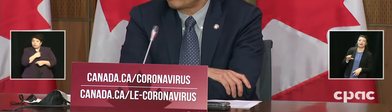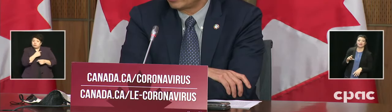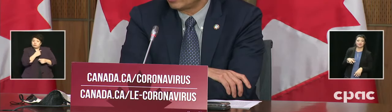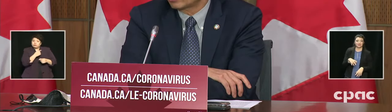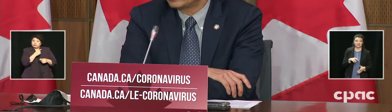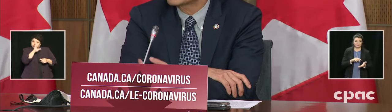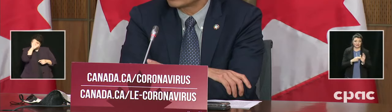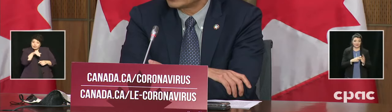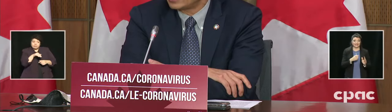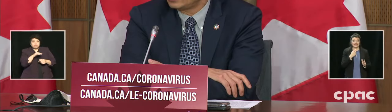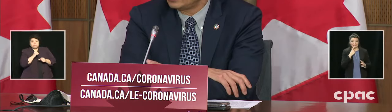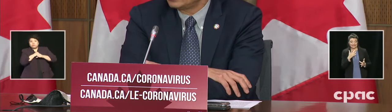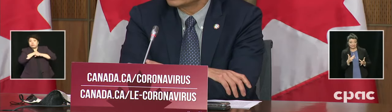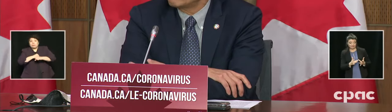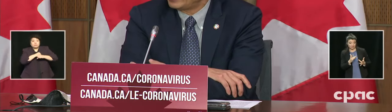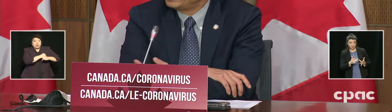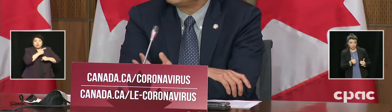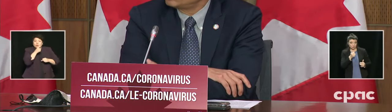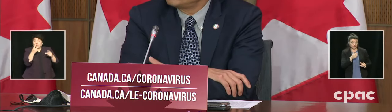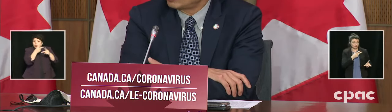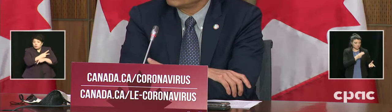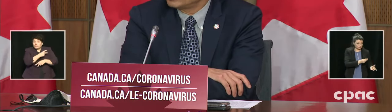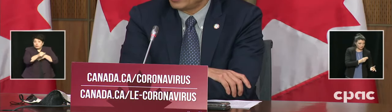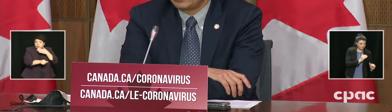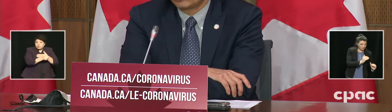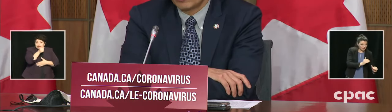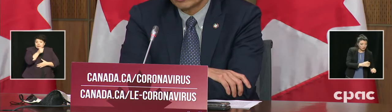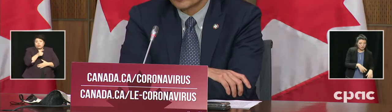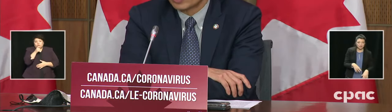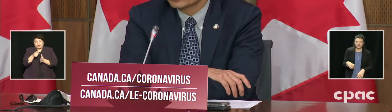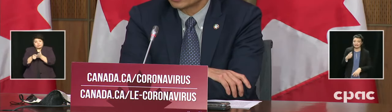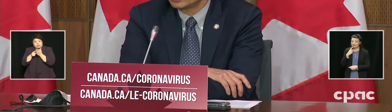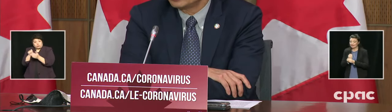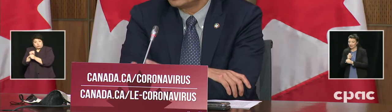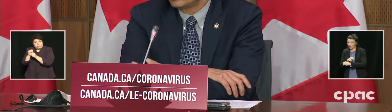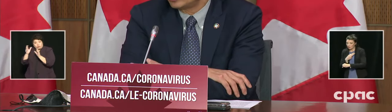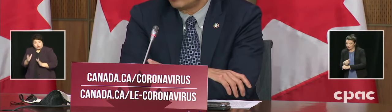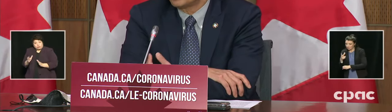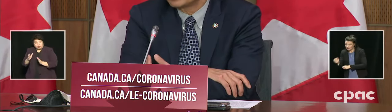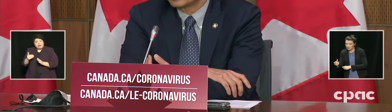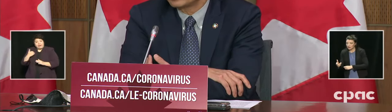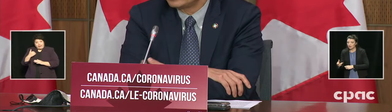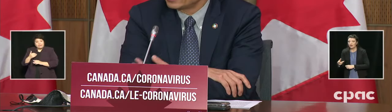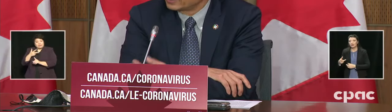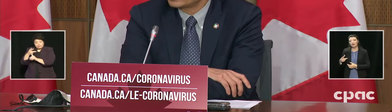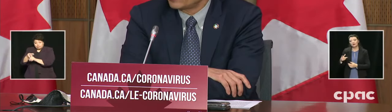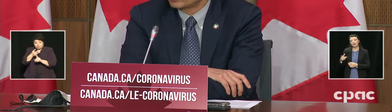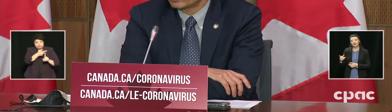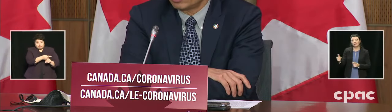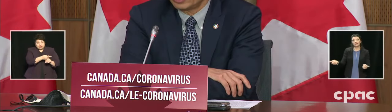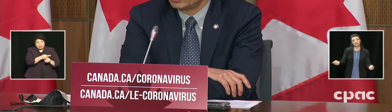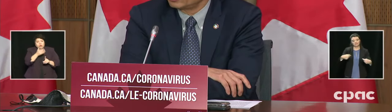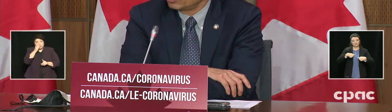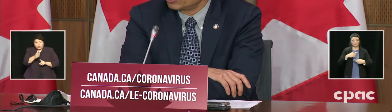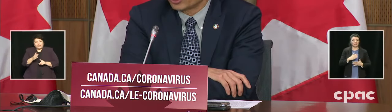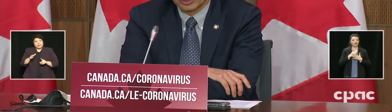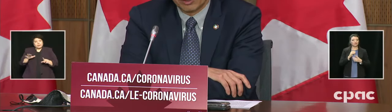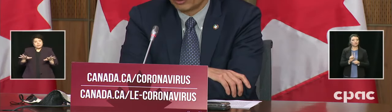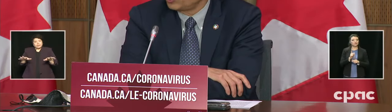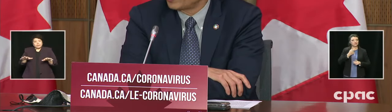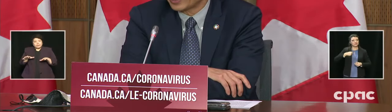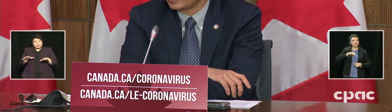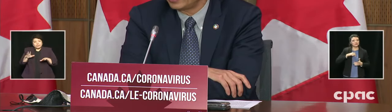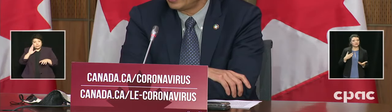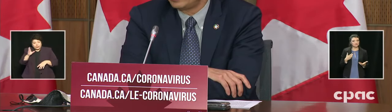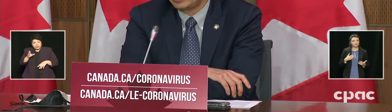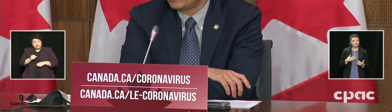les travailleurs essentiels, ça va aider tout le monde. Et tout le monde, je pense que si on est en bonne santé, c'est très important de toujours